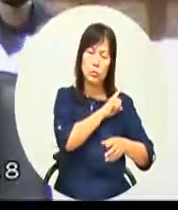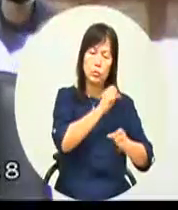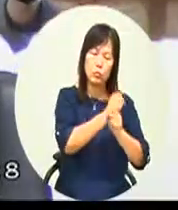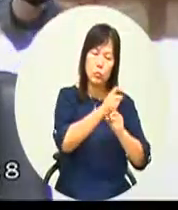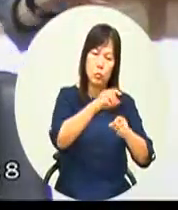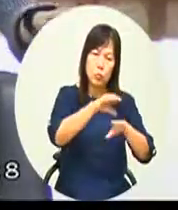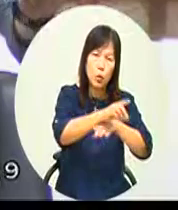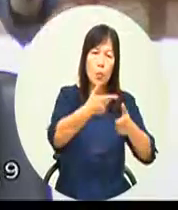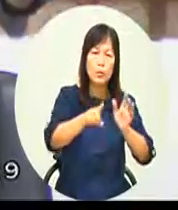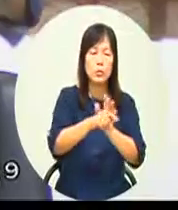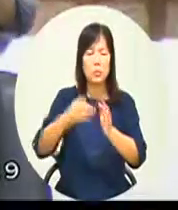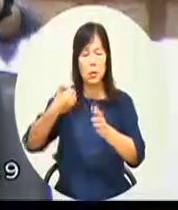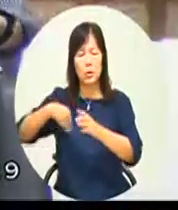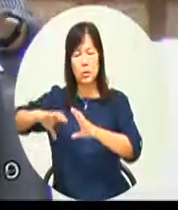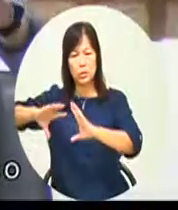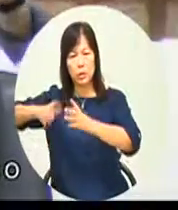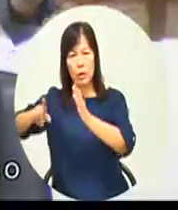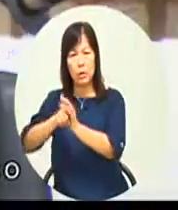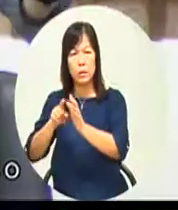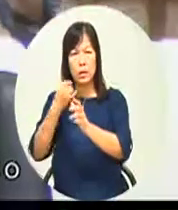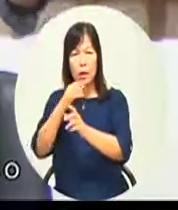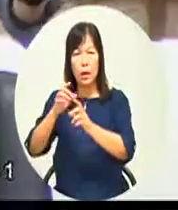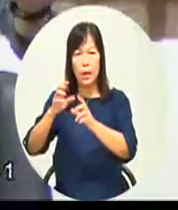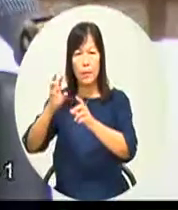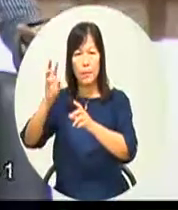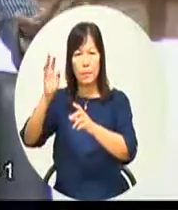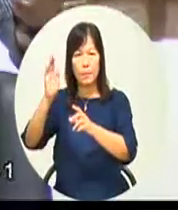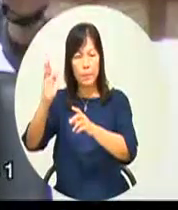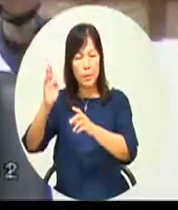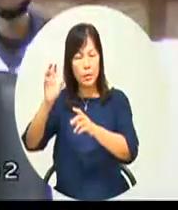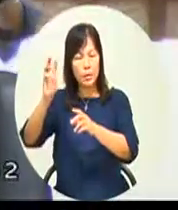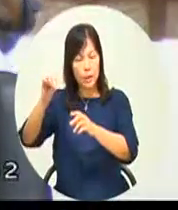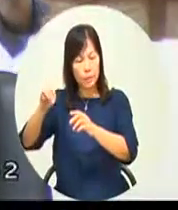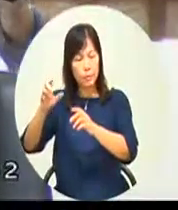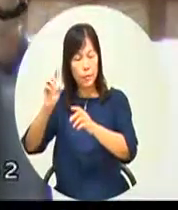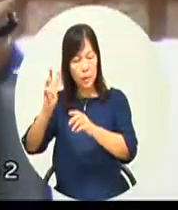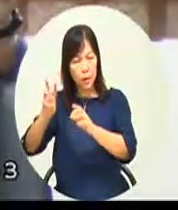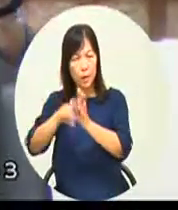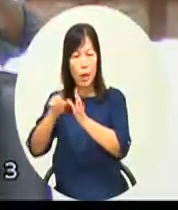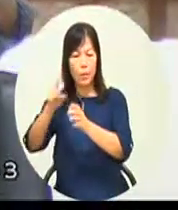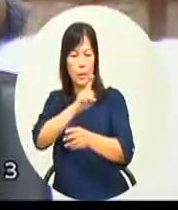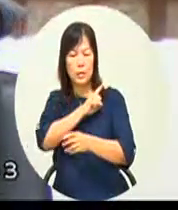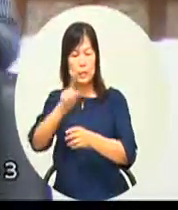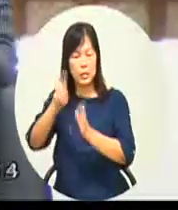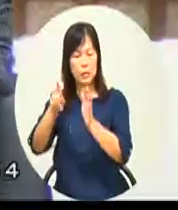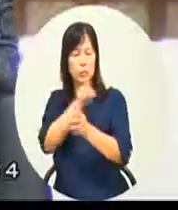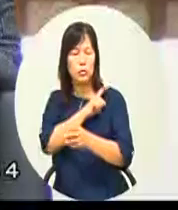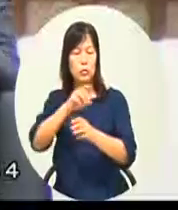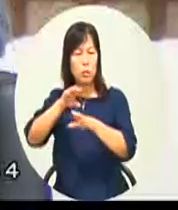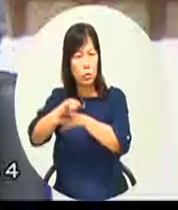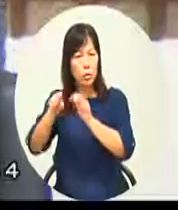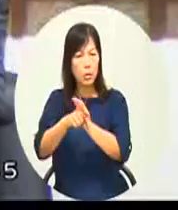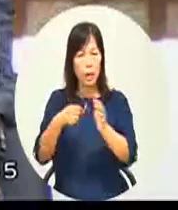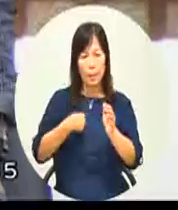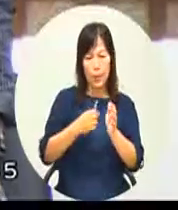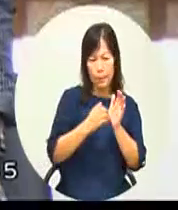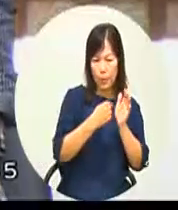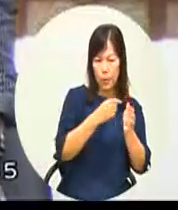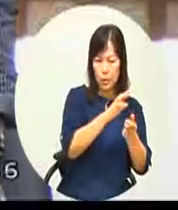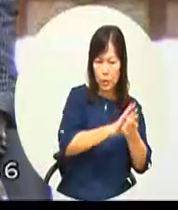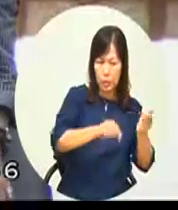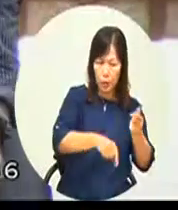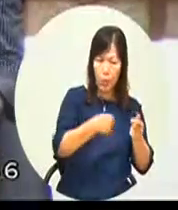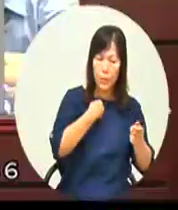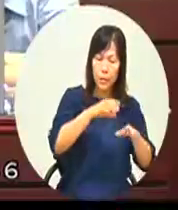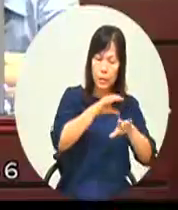说，华国的 BMW 标走啦，他就用他们的车啦，好，那是不是就会排挤到国内的车厂来？